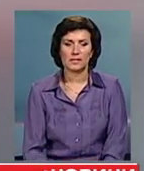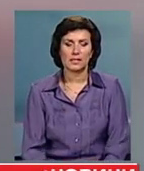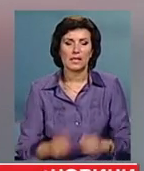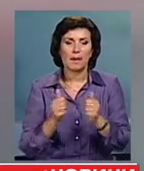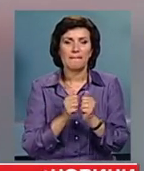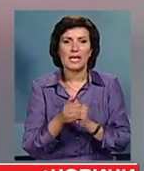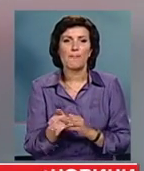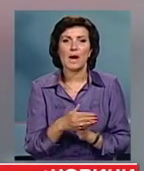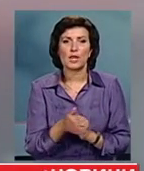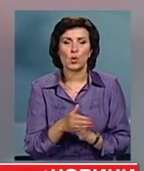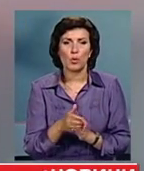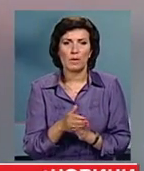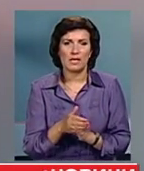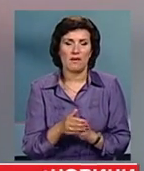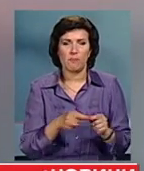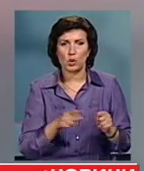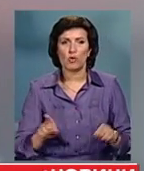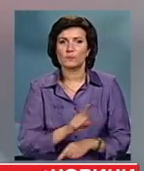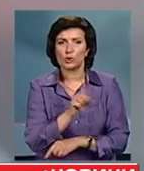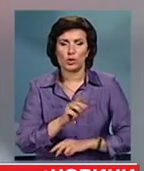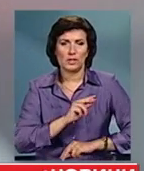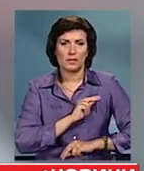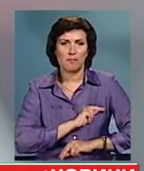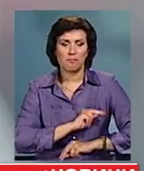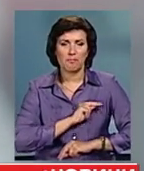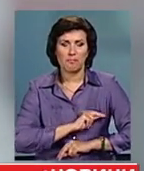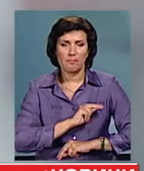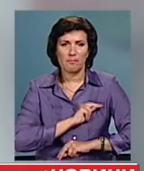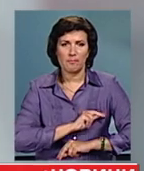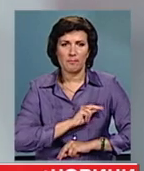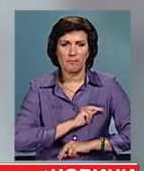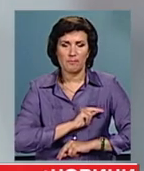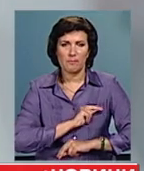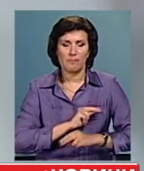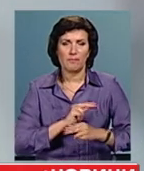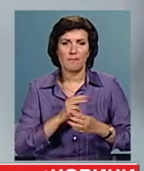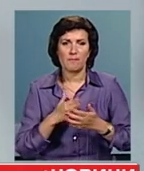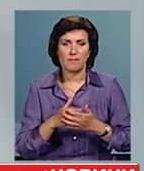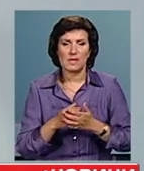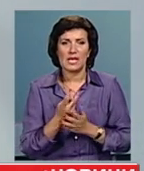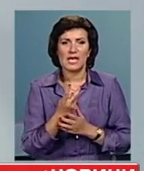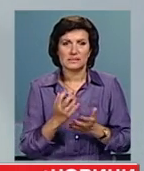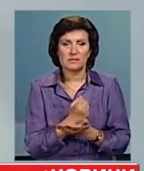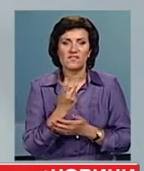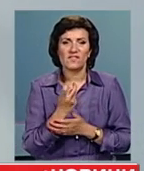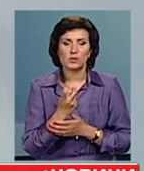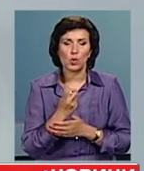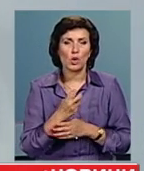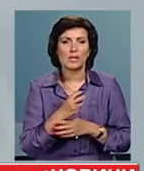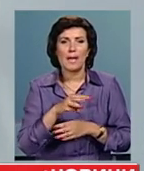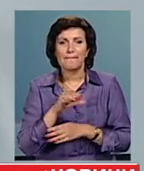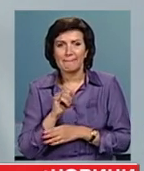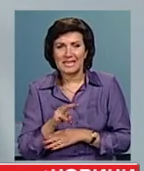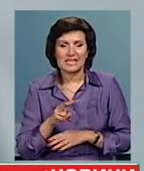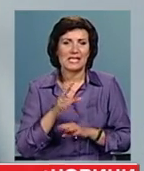Біля Маріуполя впродовж години противник випустив близько 200 мін та снарядів.